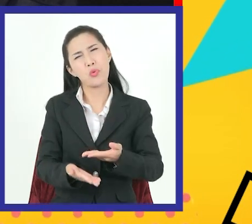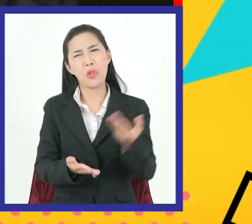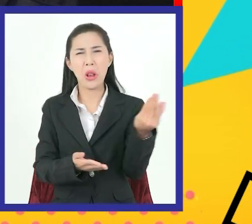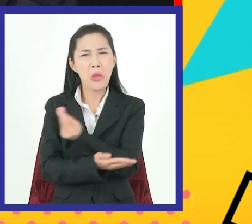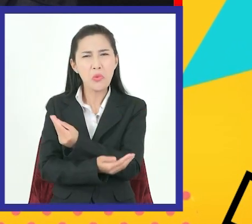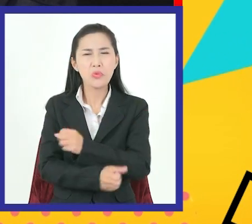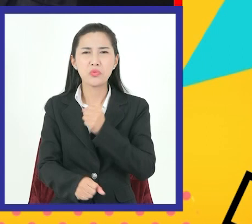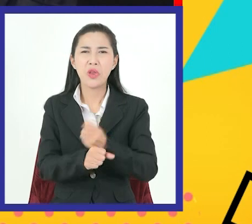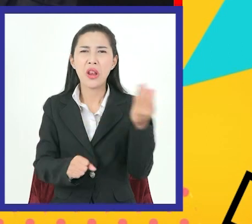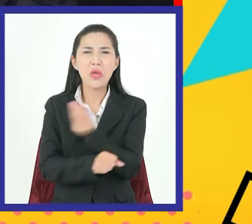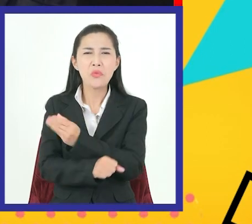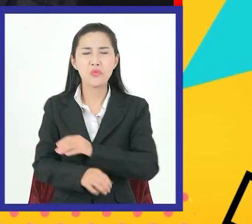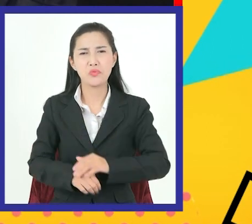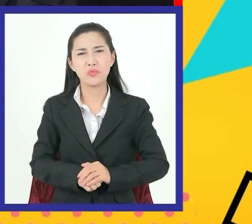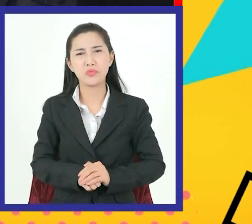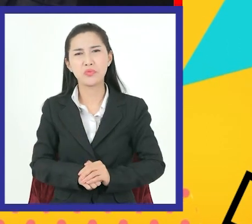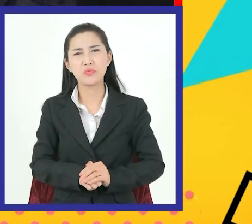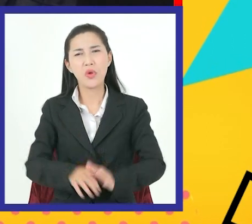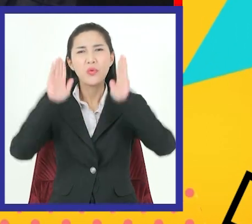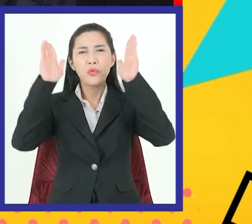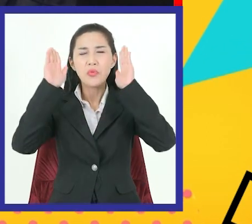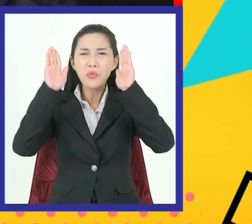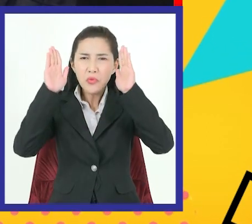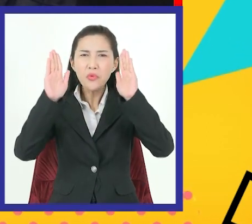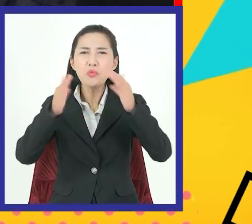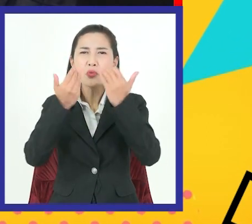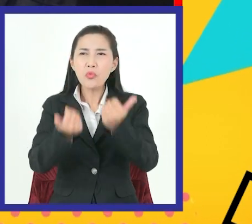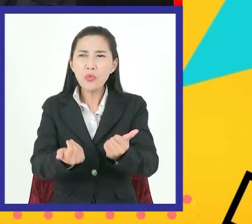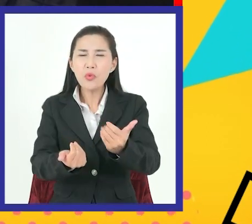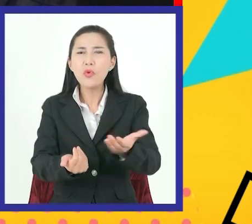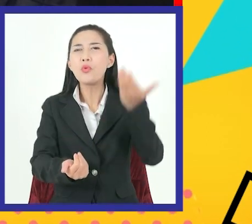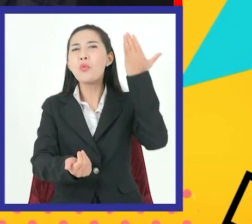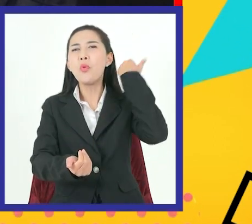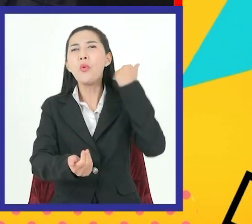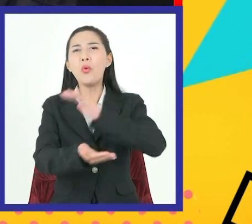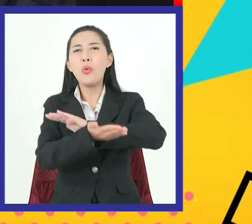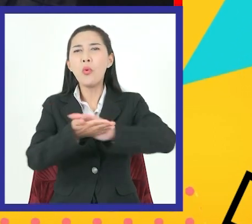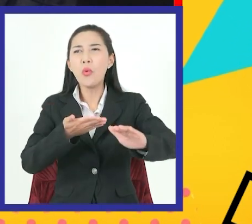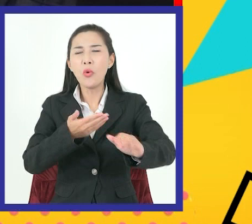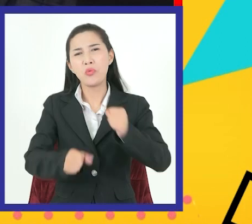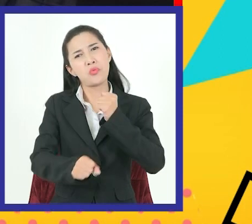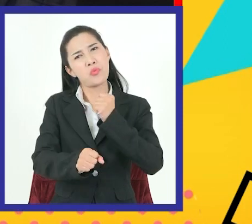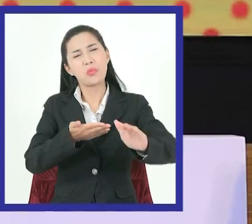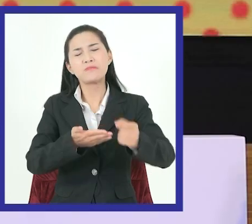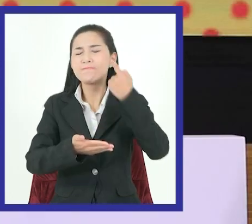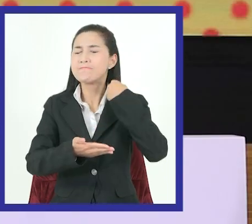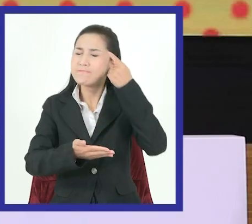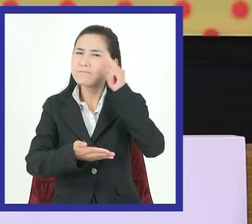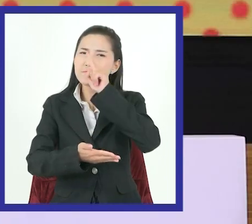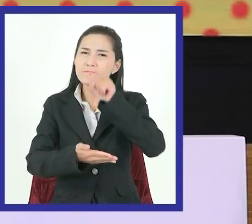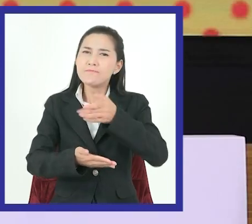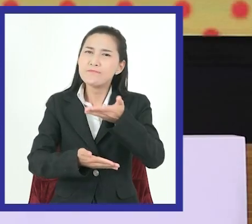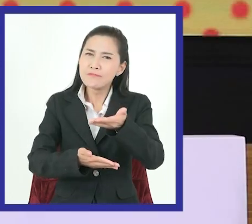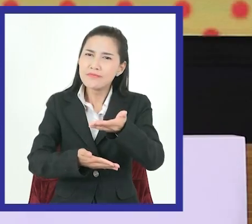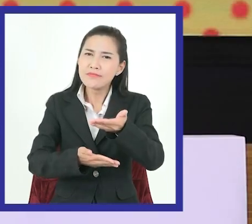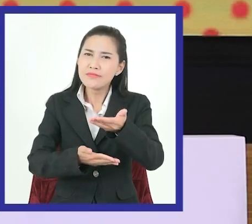เร็วทำนะแถลงนโยบายวันนี้เสร็จตั้งแต่เมื่อวานนี้ทำอะไรก็เสร็จเมื่อวานนี้หมดนะครับสันนิษฐานว่าท่าน